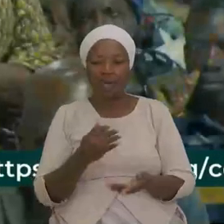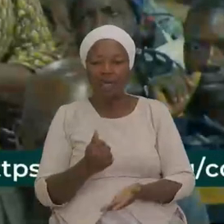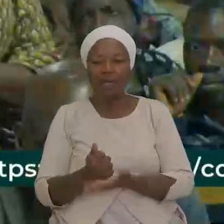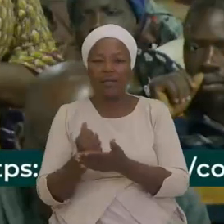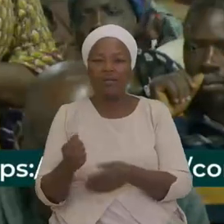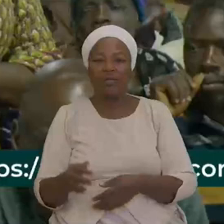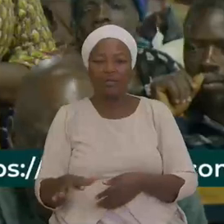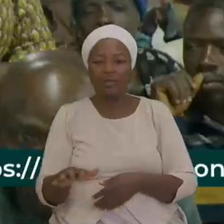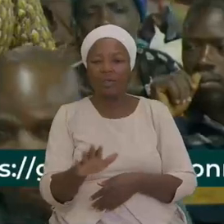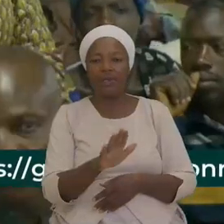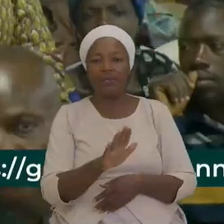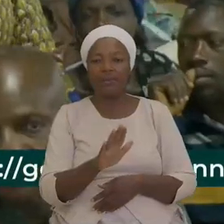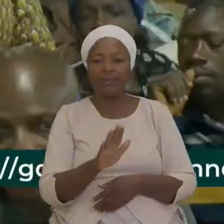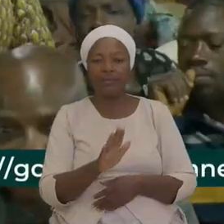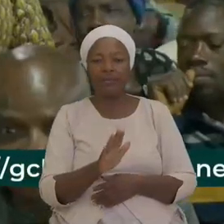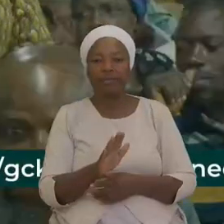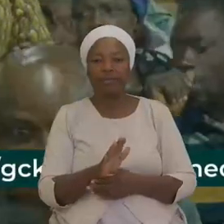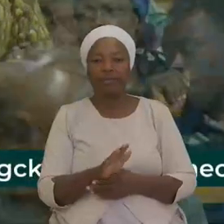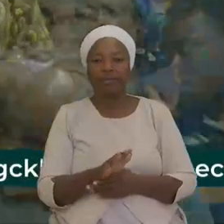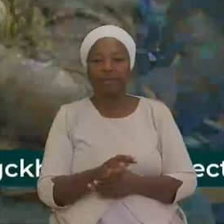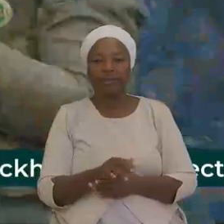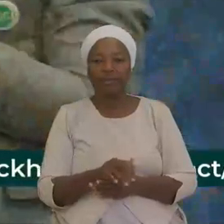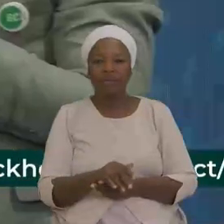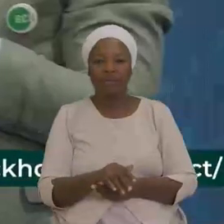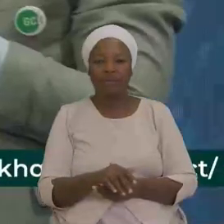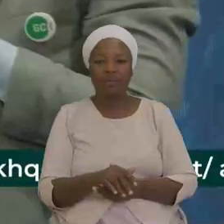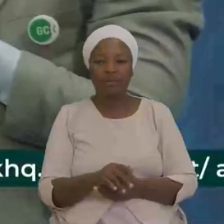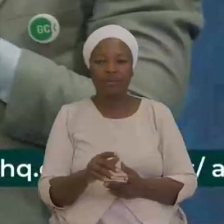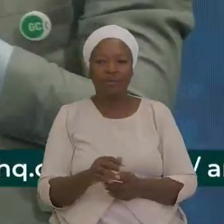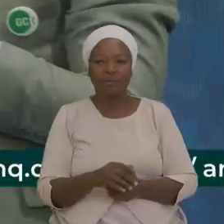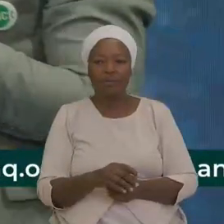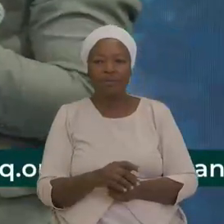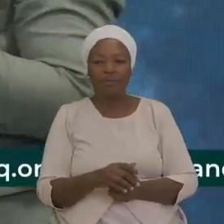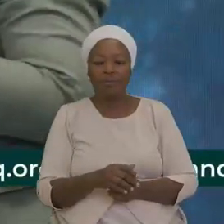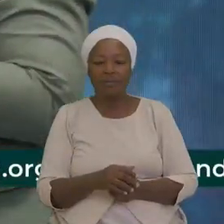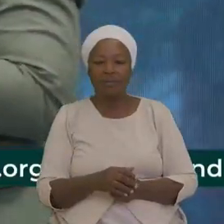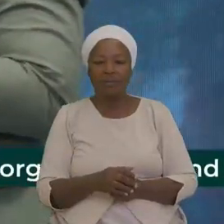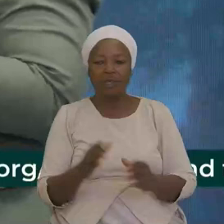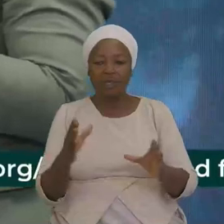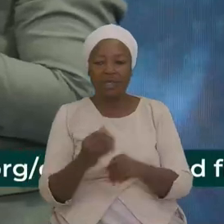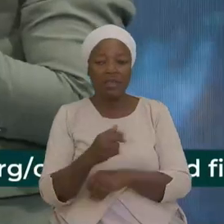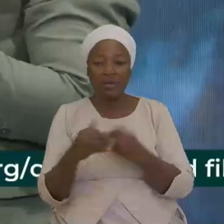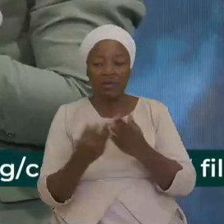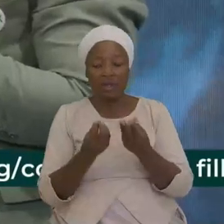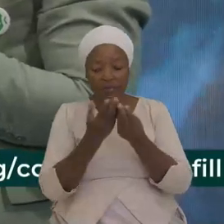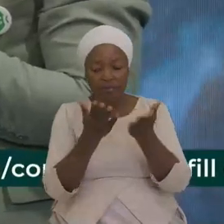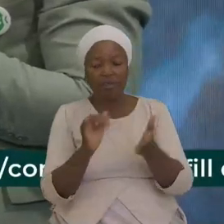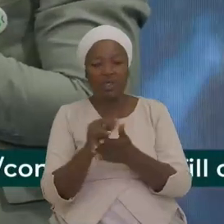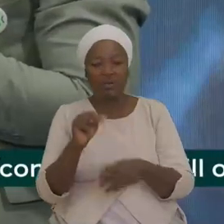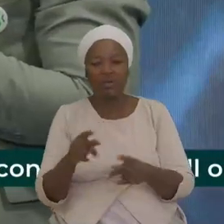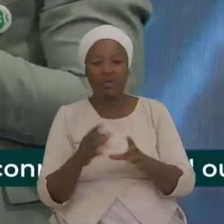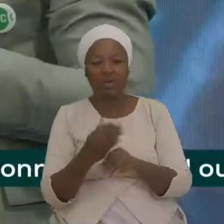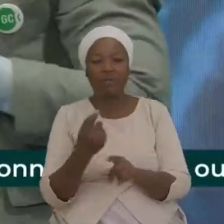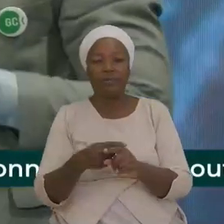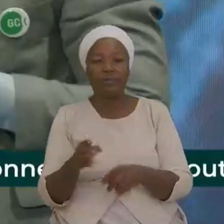Aidons ceux-là qui ont levé leurs mains ce soir dans nos différentes nations, dans nos pays, sur nos champs